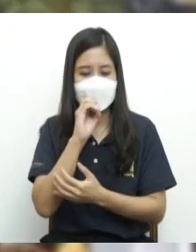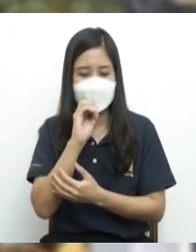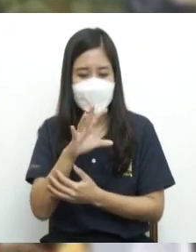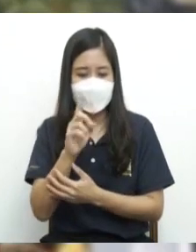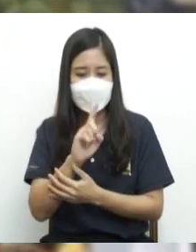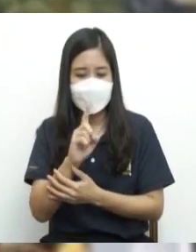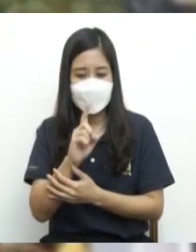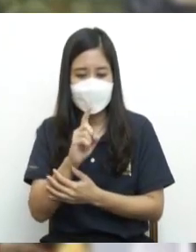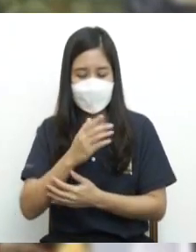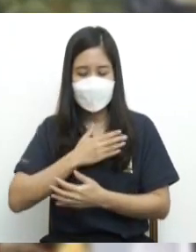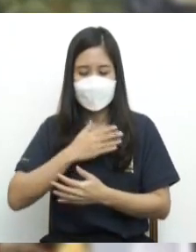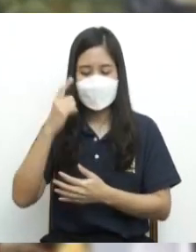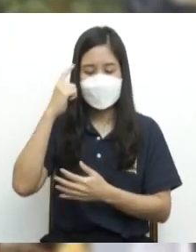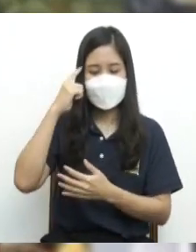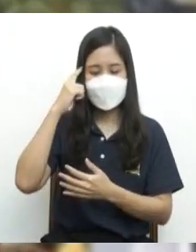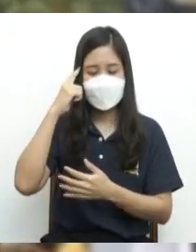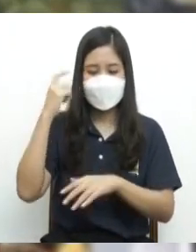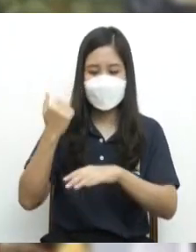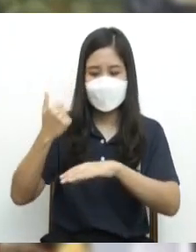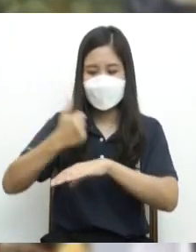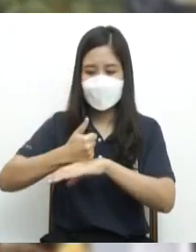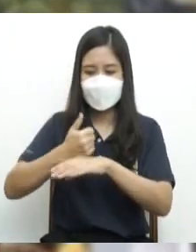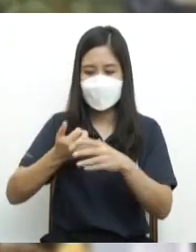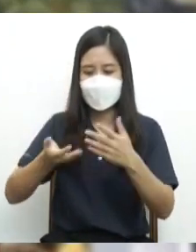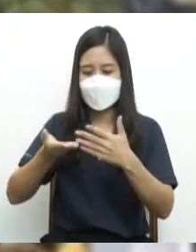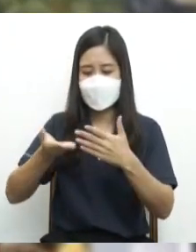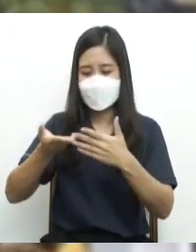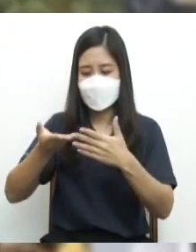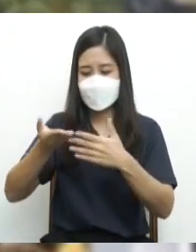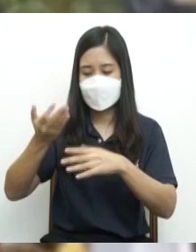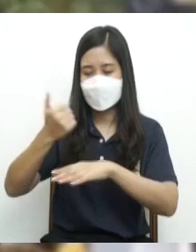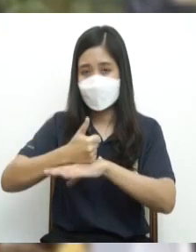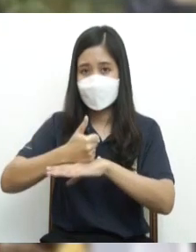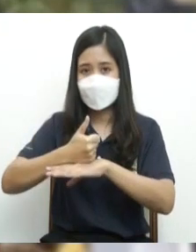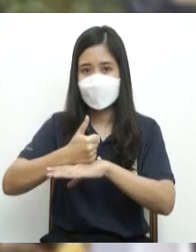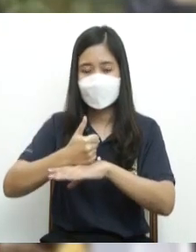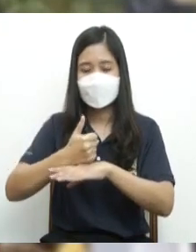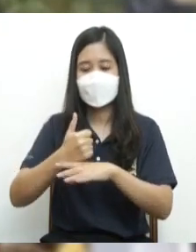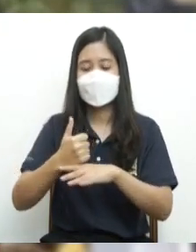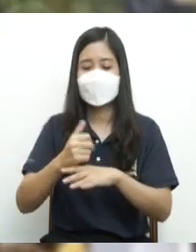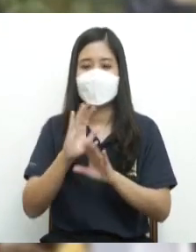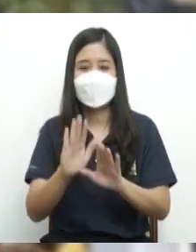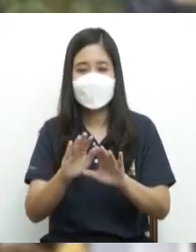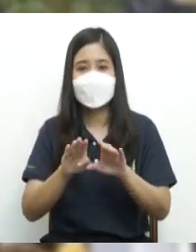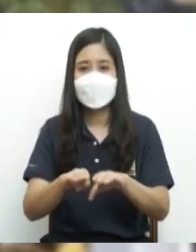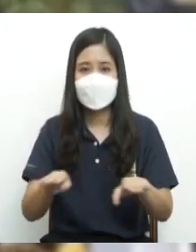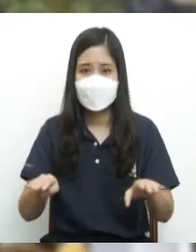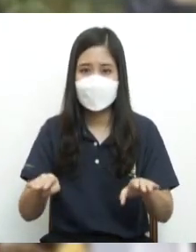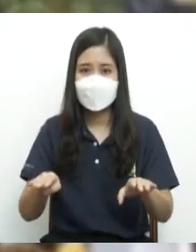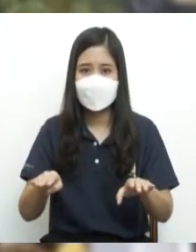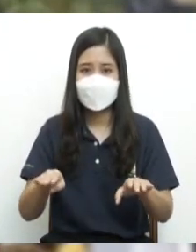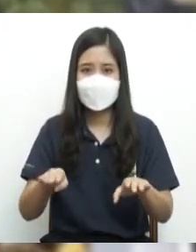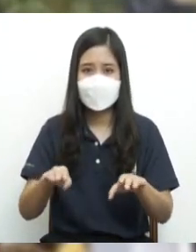เราจะเป็นผู้บริหารที่สูงขึ้นได้เนี่ยเราต้องไม่ลืมกับที่เราเคยเป็นมาก็คือน้องๆที่เขาทำงานกับ